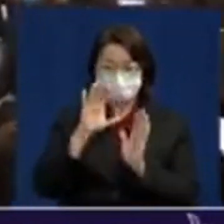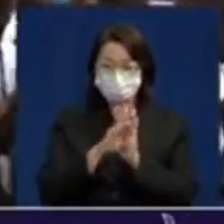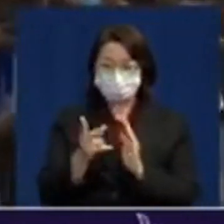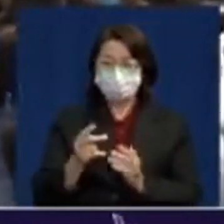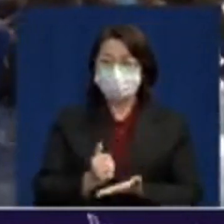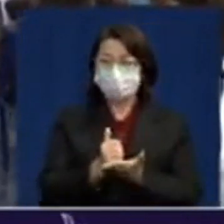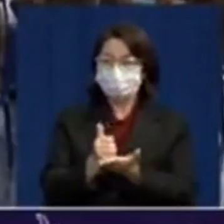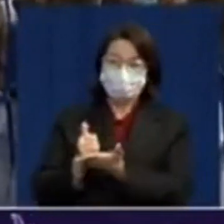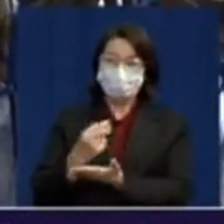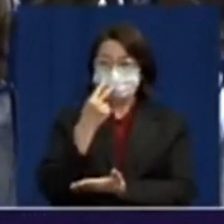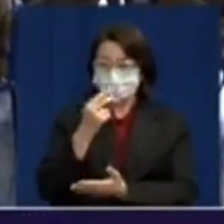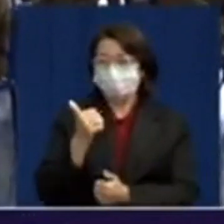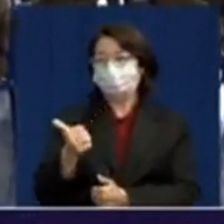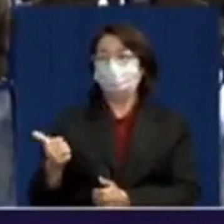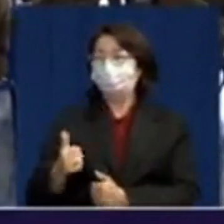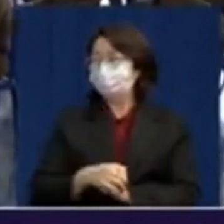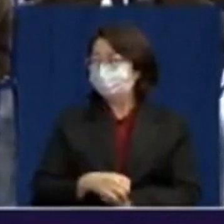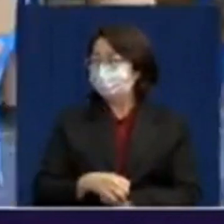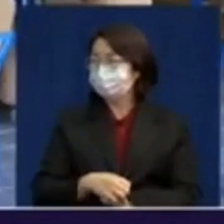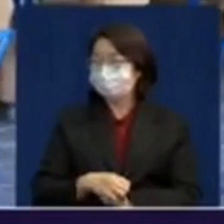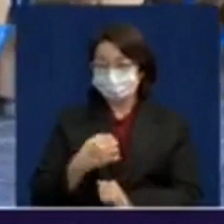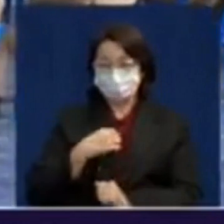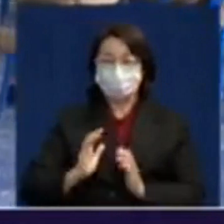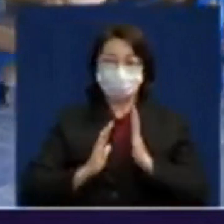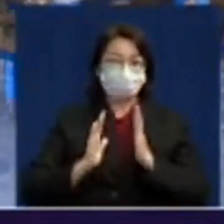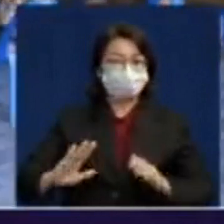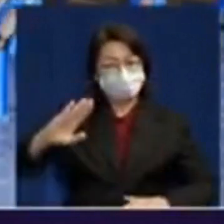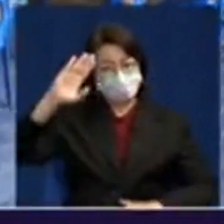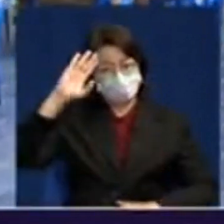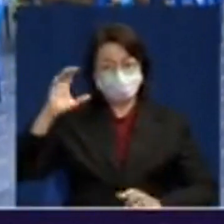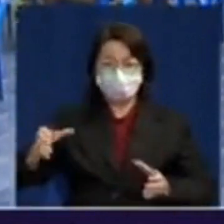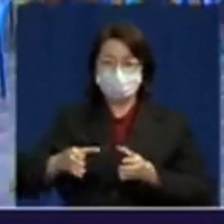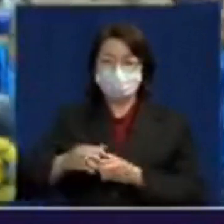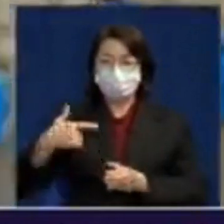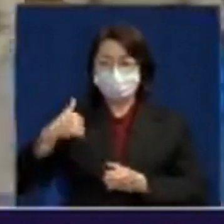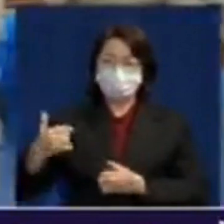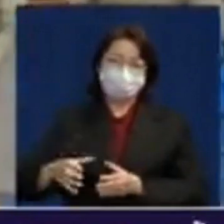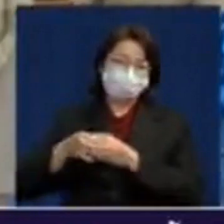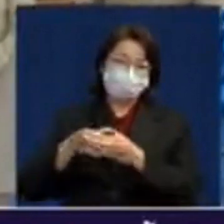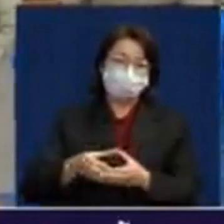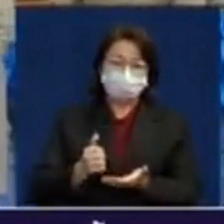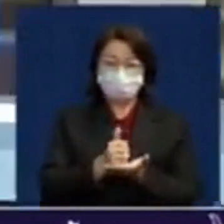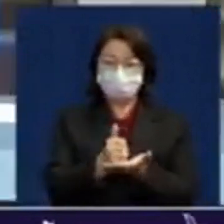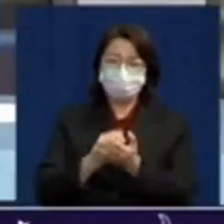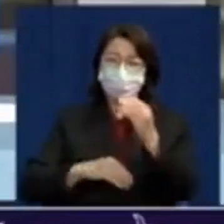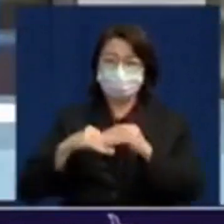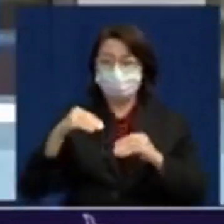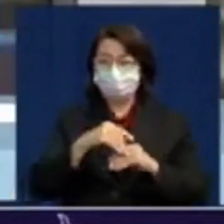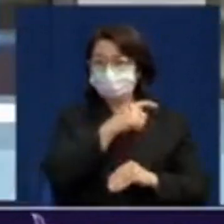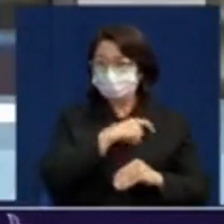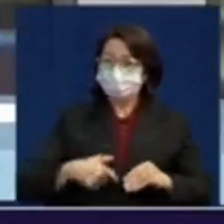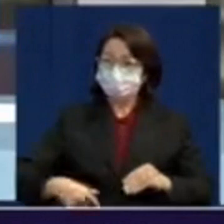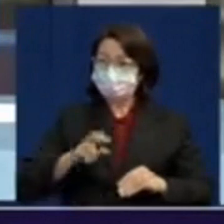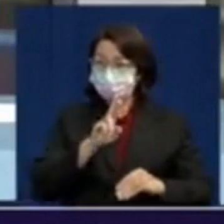ในพื้นที่ที่โอ้ต้องบอกเลยว่าไกลมากๆนะคะจากอำเภอเมืองจังหวัดตากก็เป็นอีกหนึ่งโรงเรียนที่ดำเนินตามโครงการนี้นะคะน้